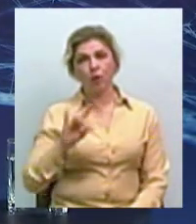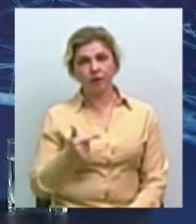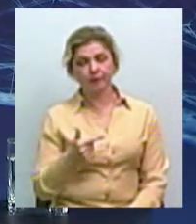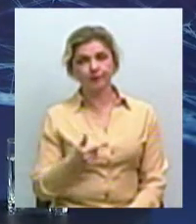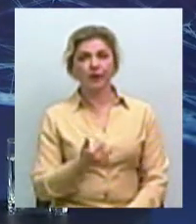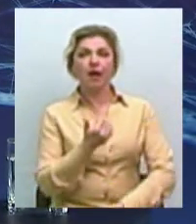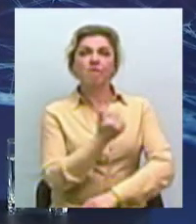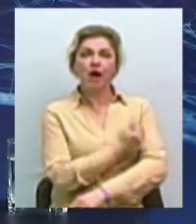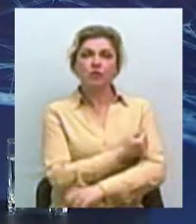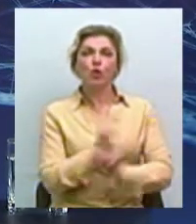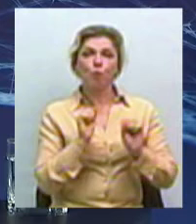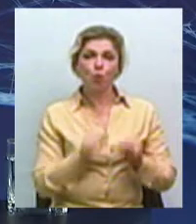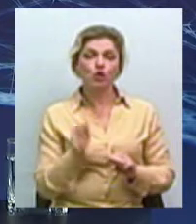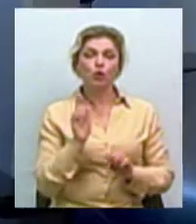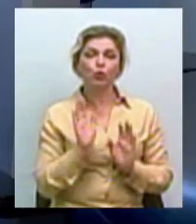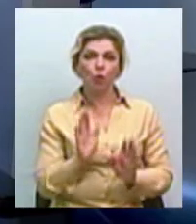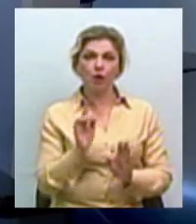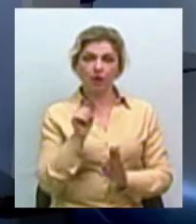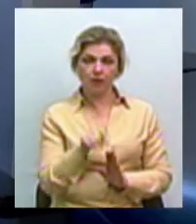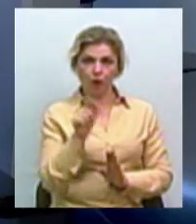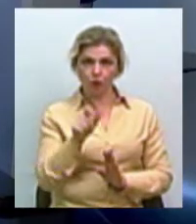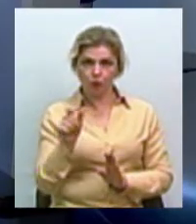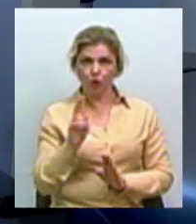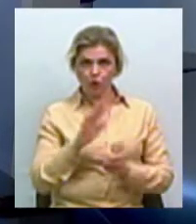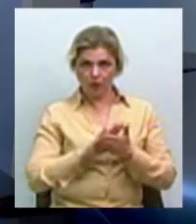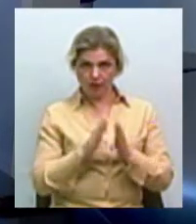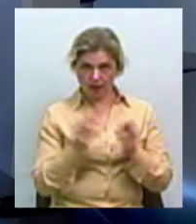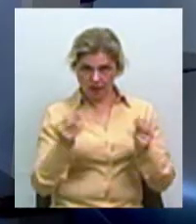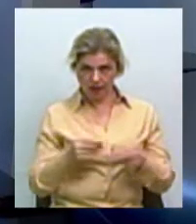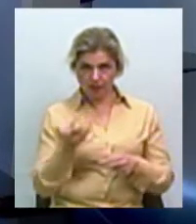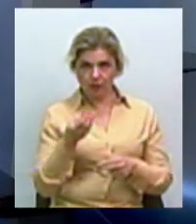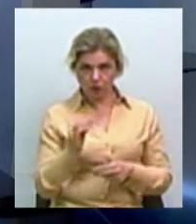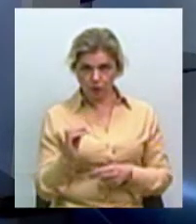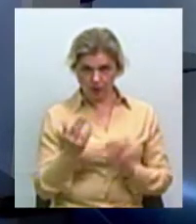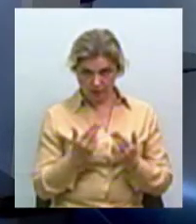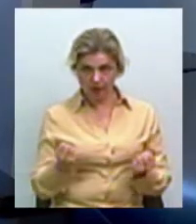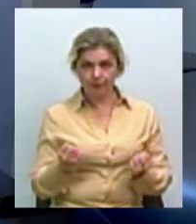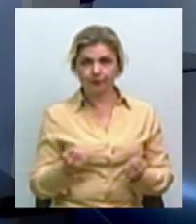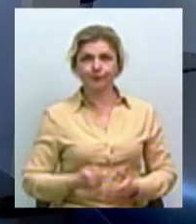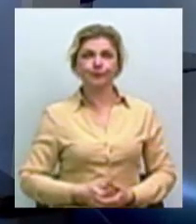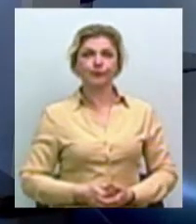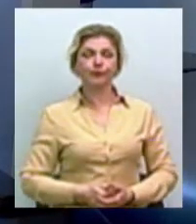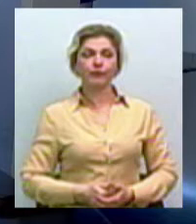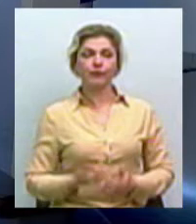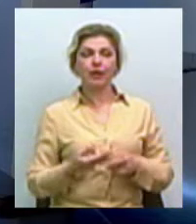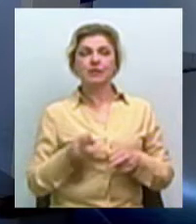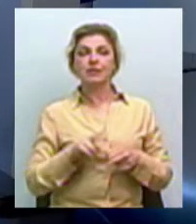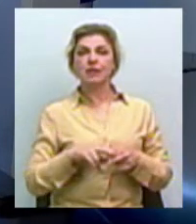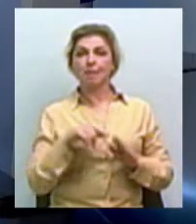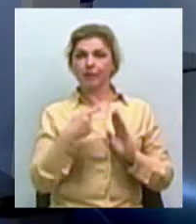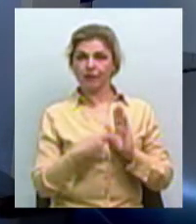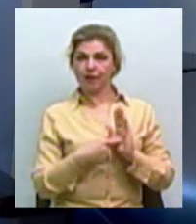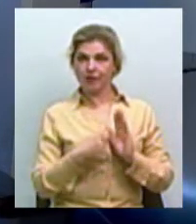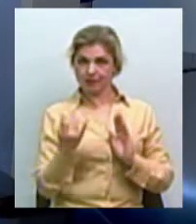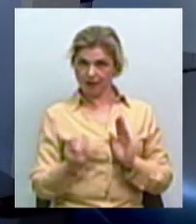Вакцинуватись може лише та людина, яка склала декларацію, так? Це питання цікаве,